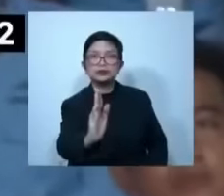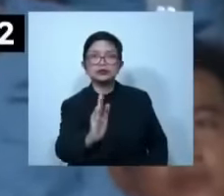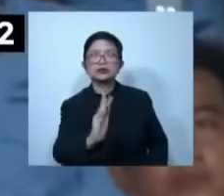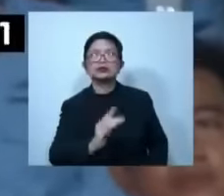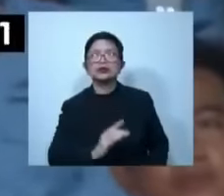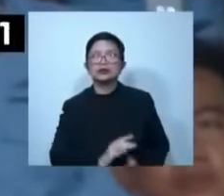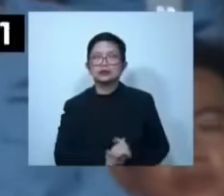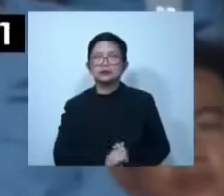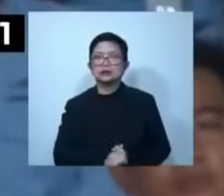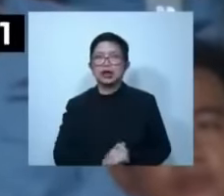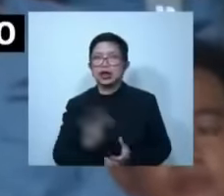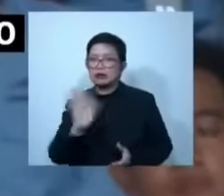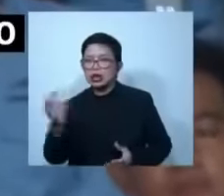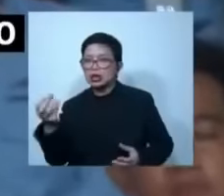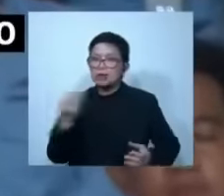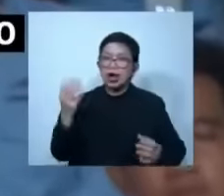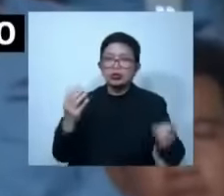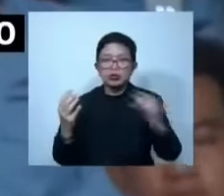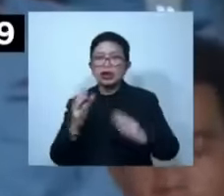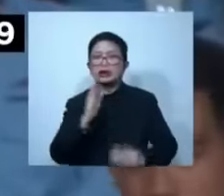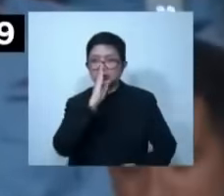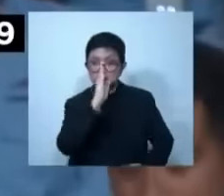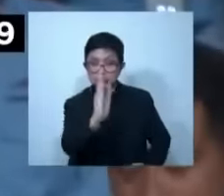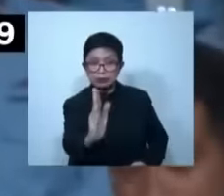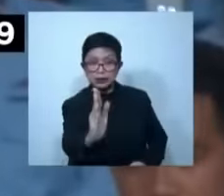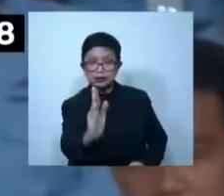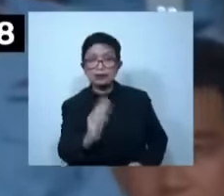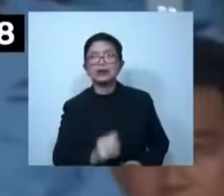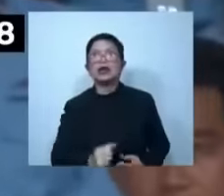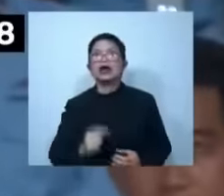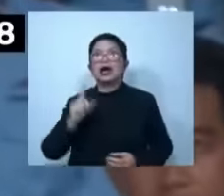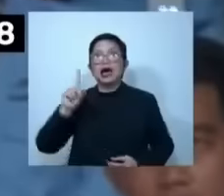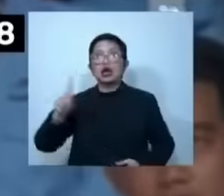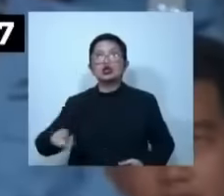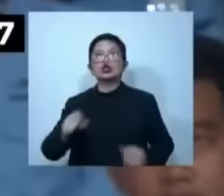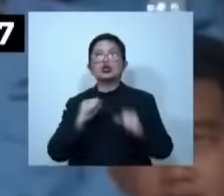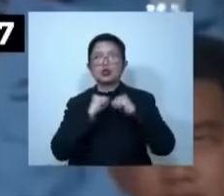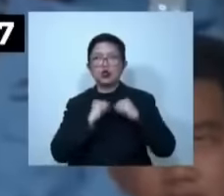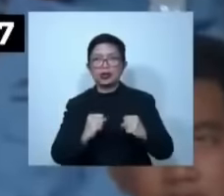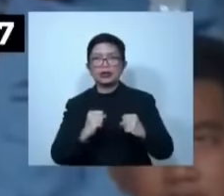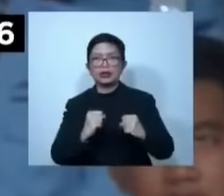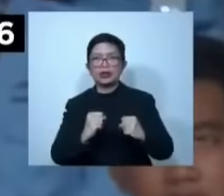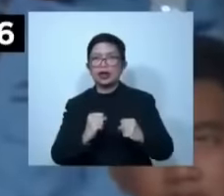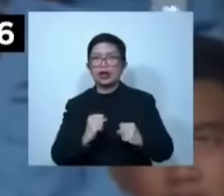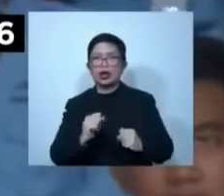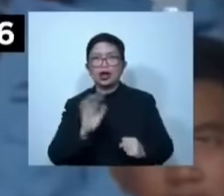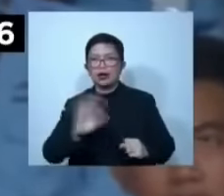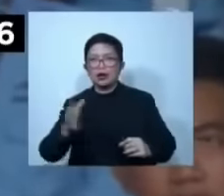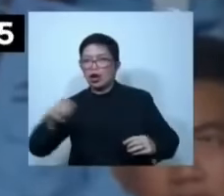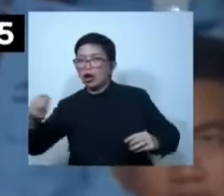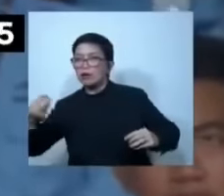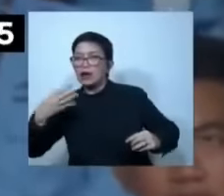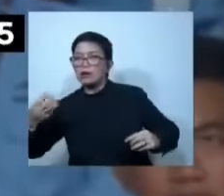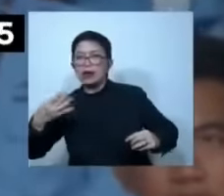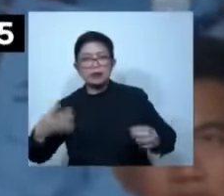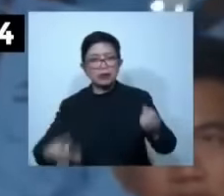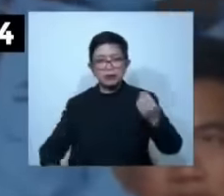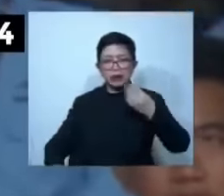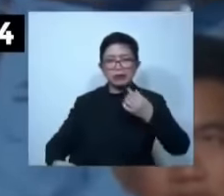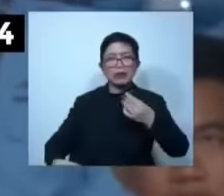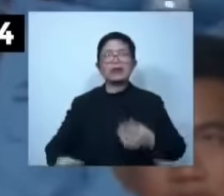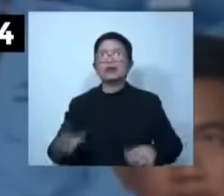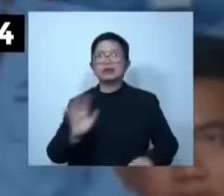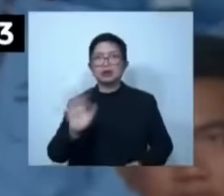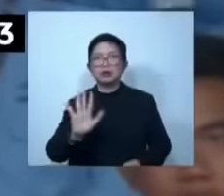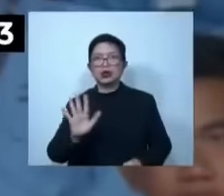yudikatif, ya, harus independen, dan harus kuat, dan tidak boleh diintervensi oleh kekuasaan. Saya sangat